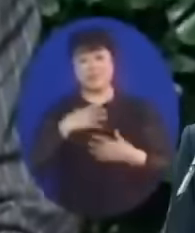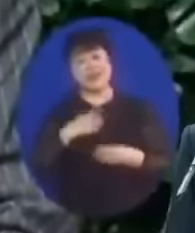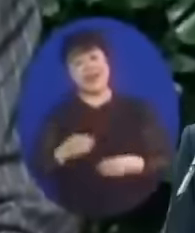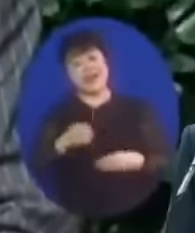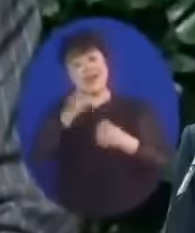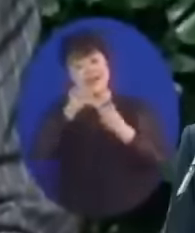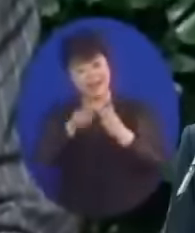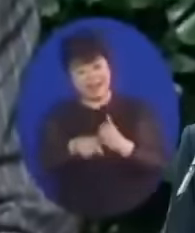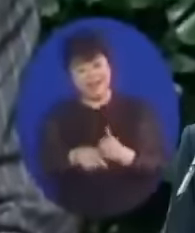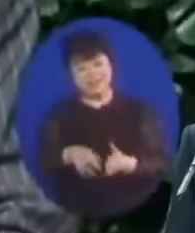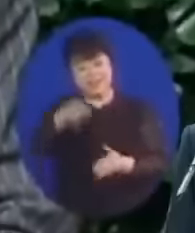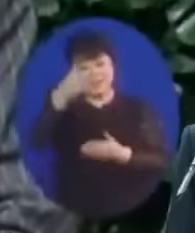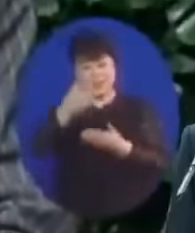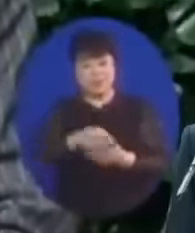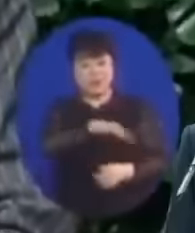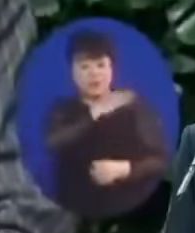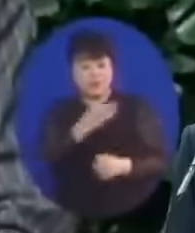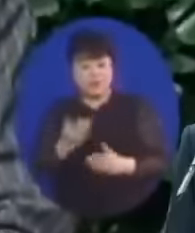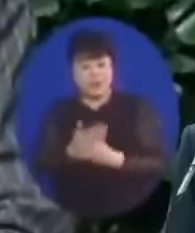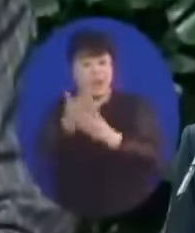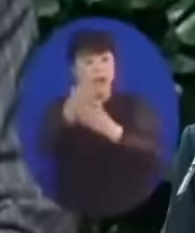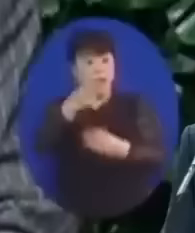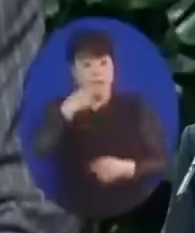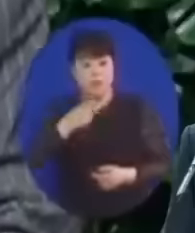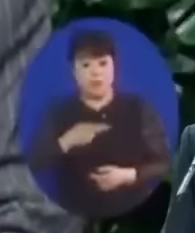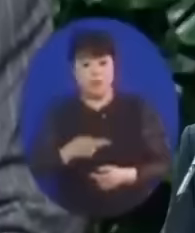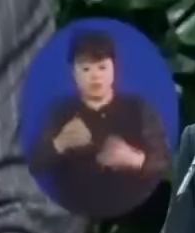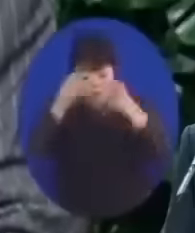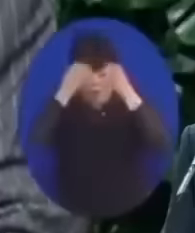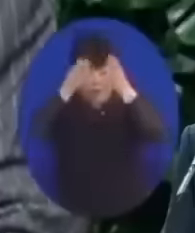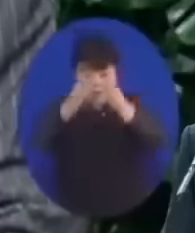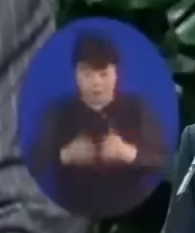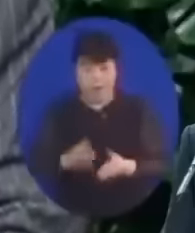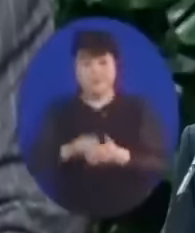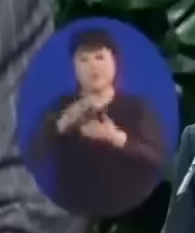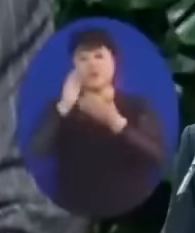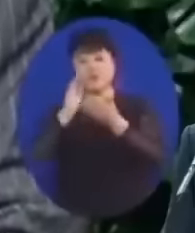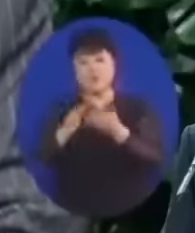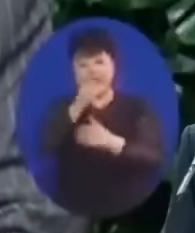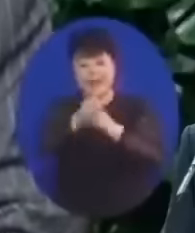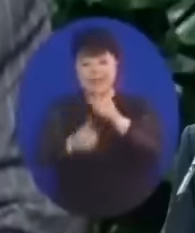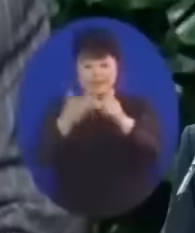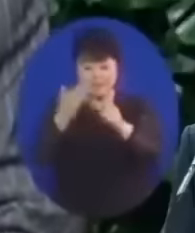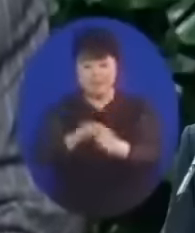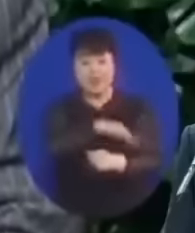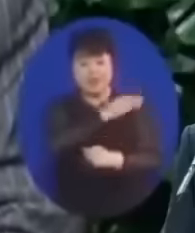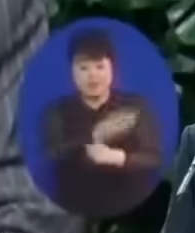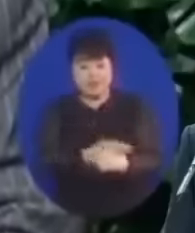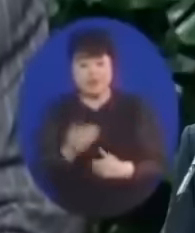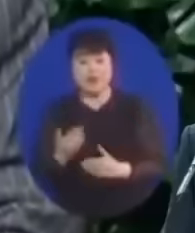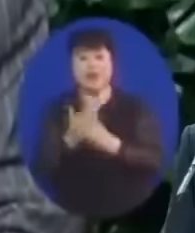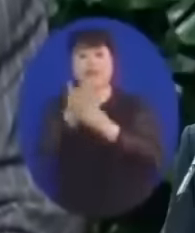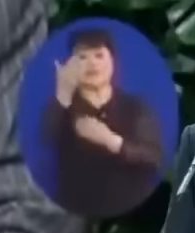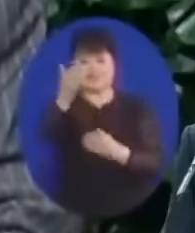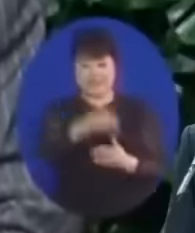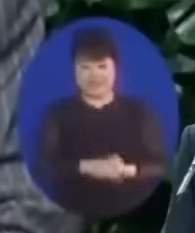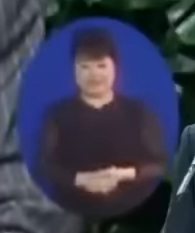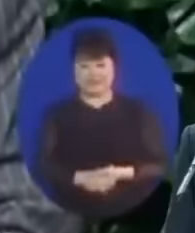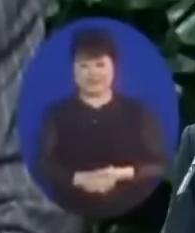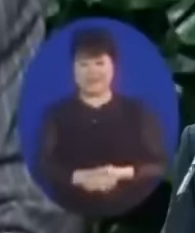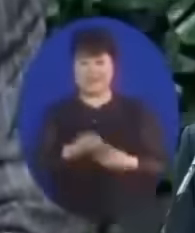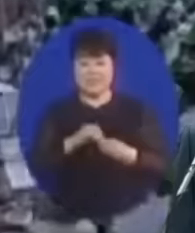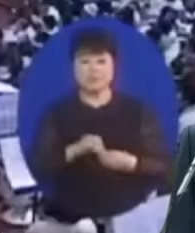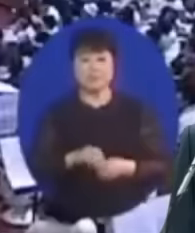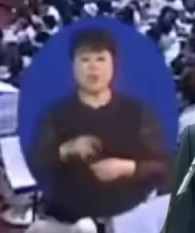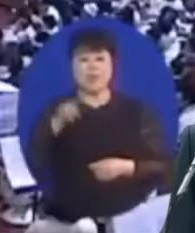때는 재물을 얻을 능력을 개발시켜 주지 않습니다. 고난을 통하고 난 다음에 하나님이 그 능력을 개발시켜 주는 것입니다.